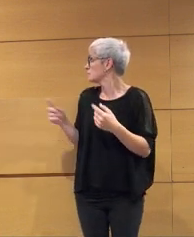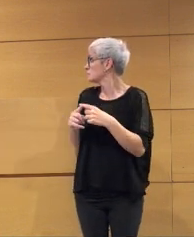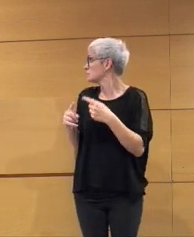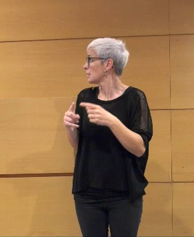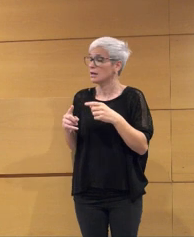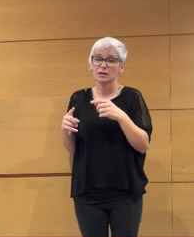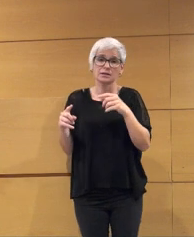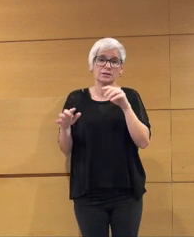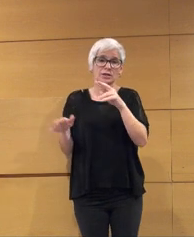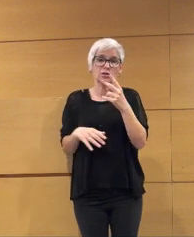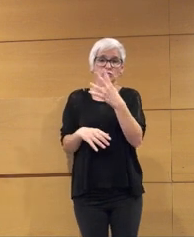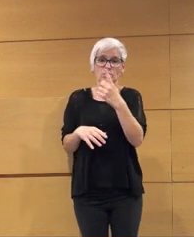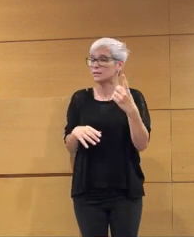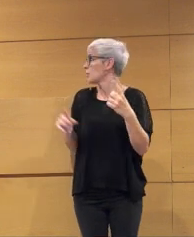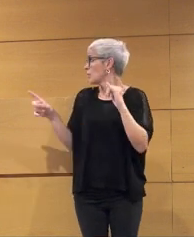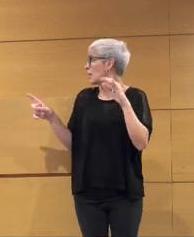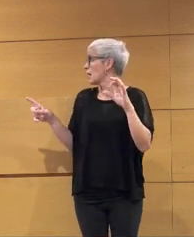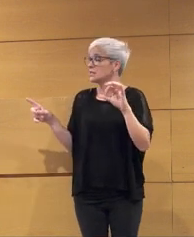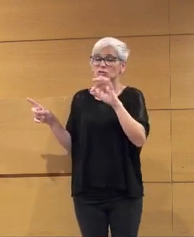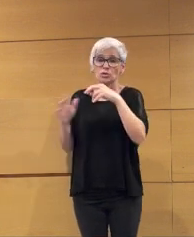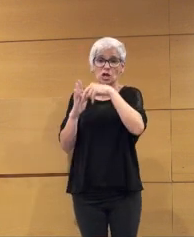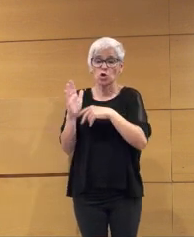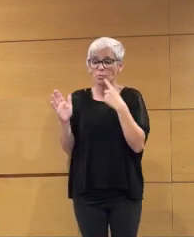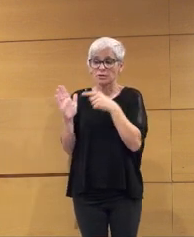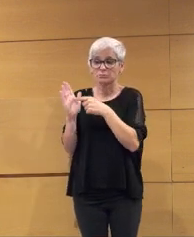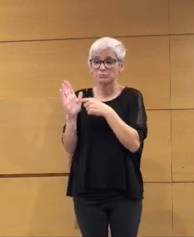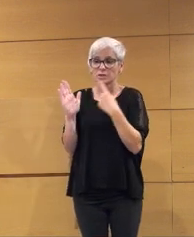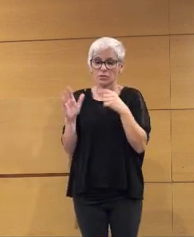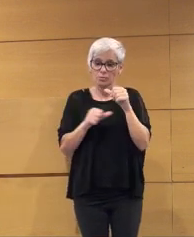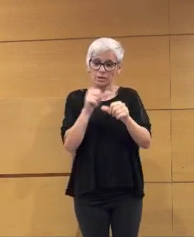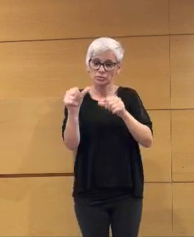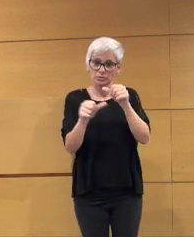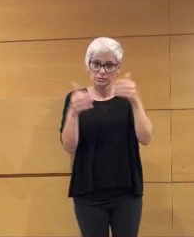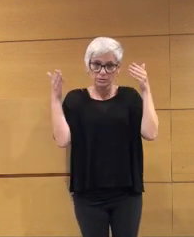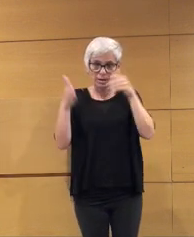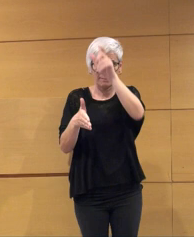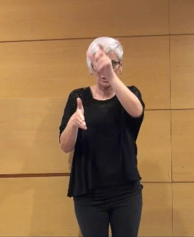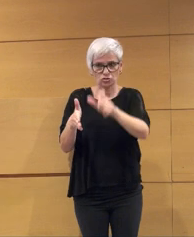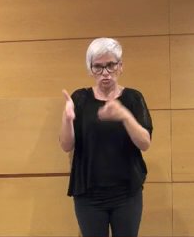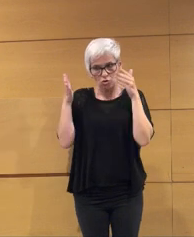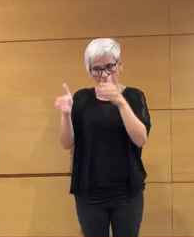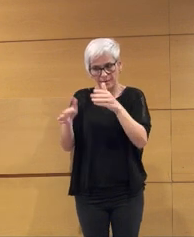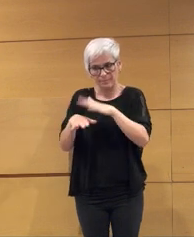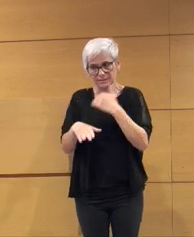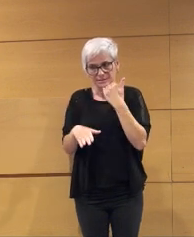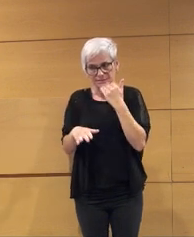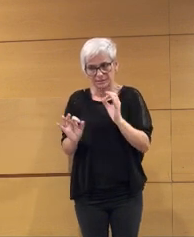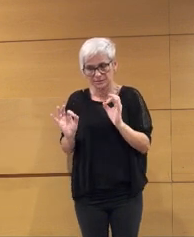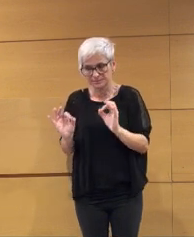9241. Per tant, hi ha d'haver una planificació del procés centrat en la persona per identificar